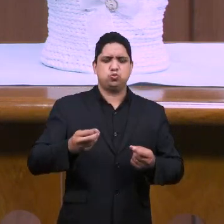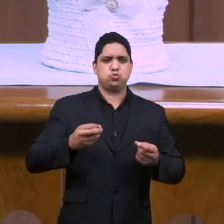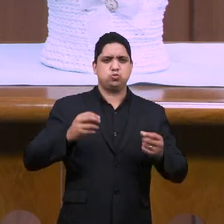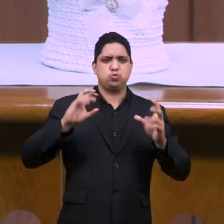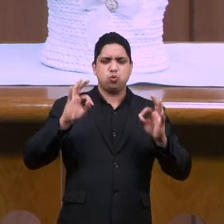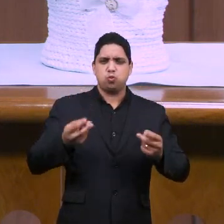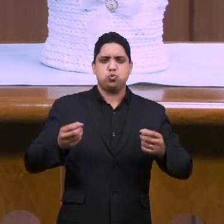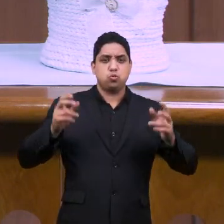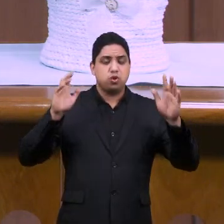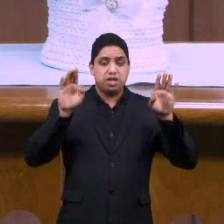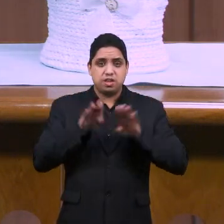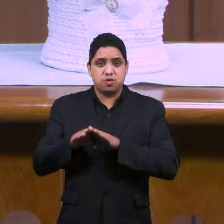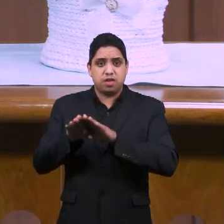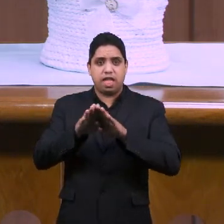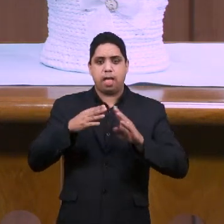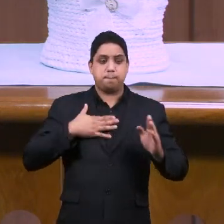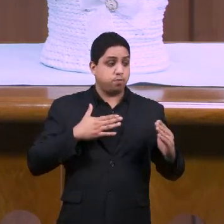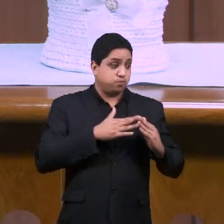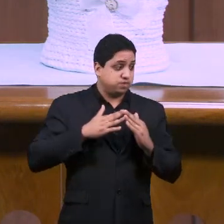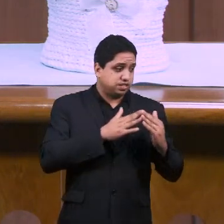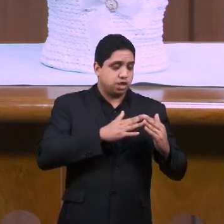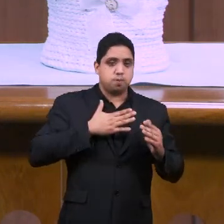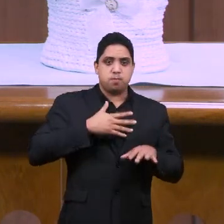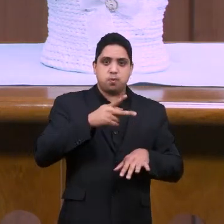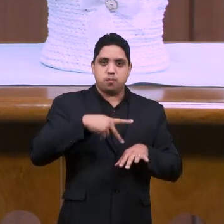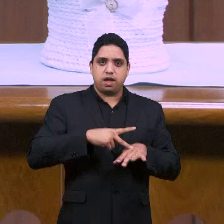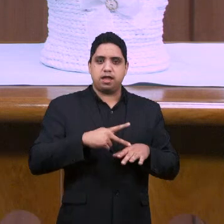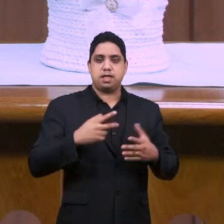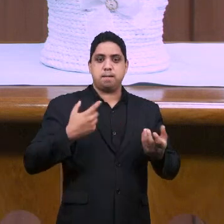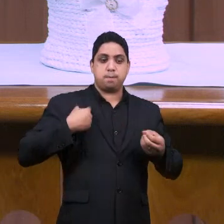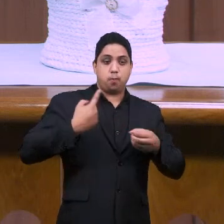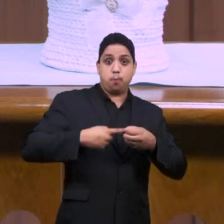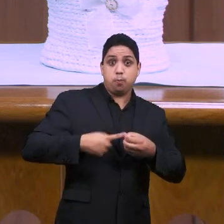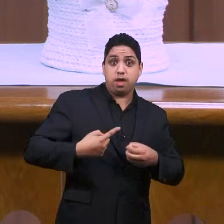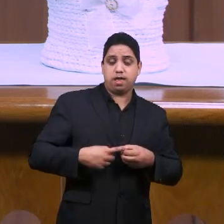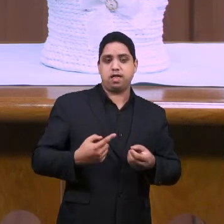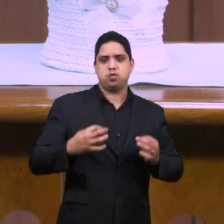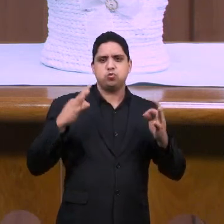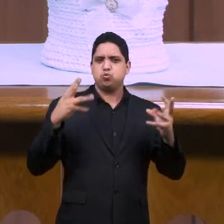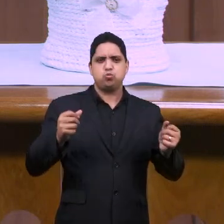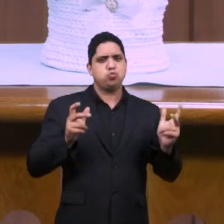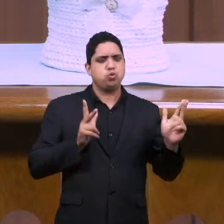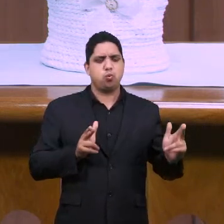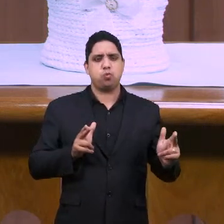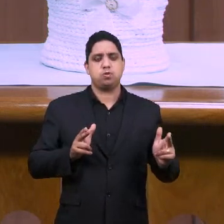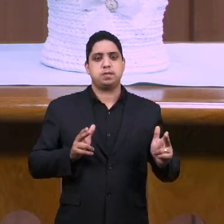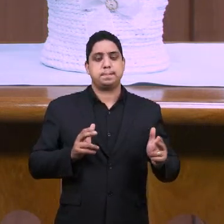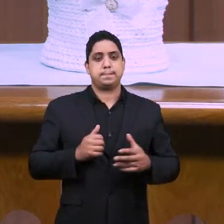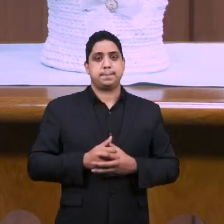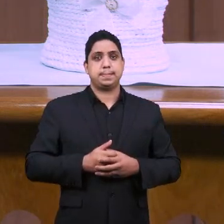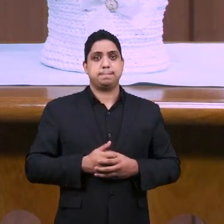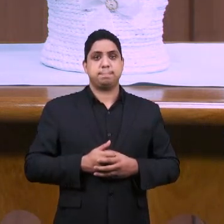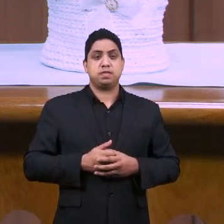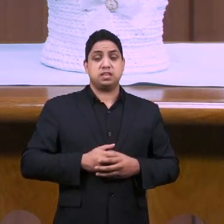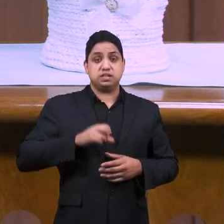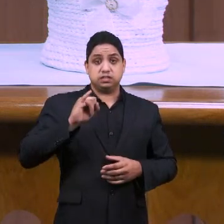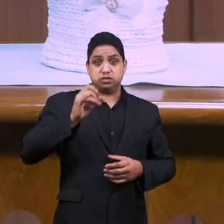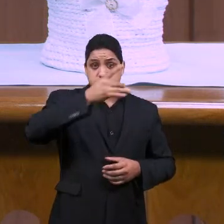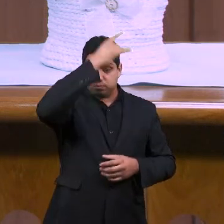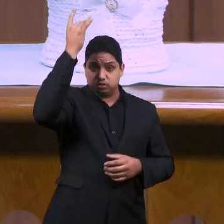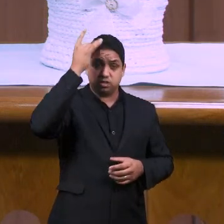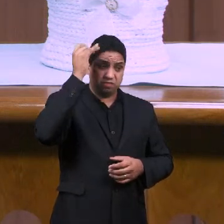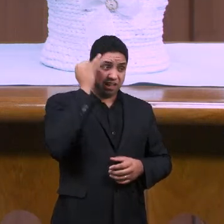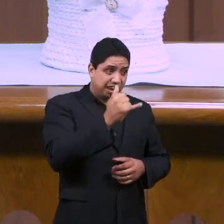chez votre voisin, de votre pays, de votre ville, de votre vie, de votre famille, c'est ça. Donc, ce